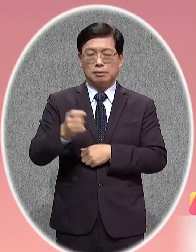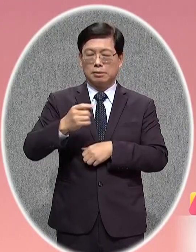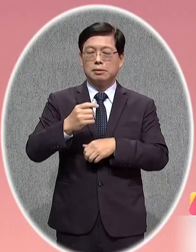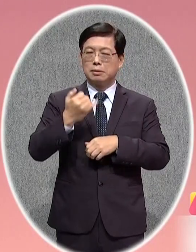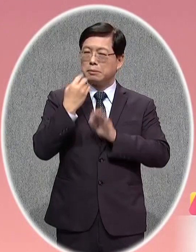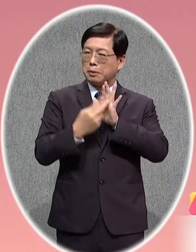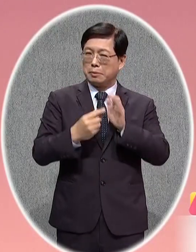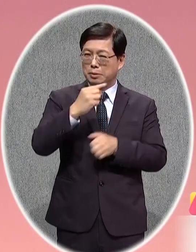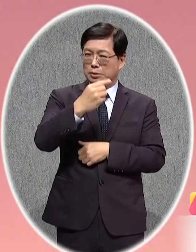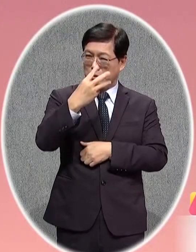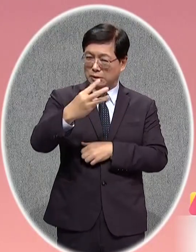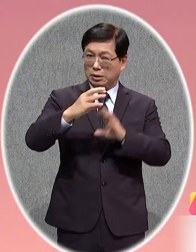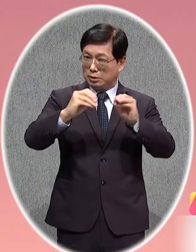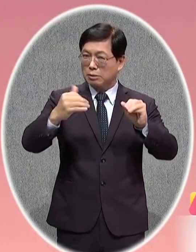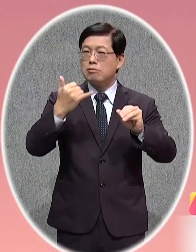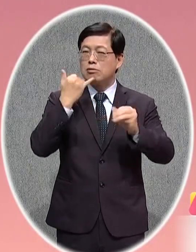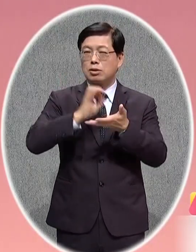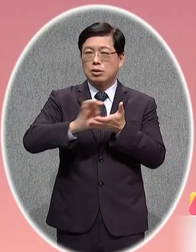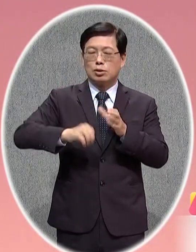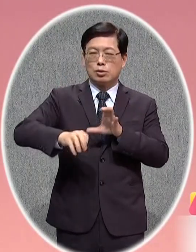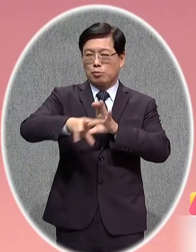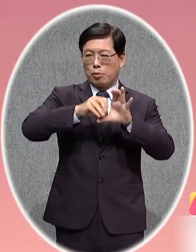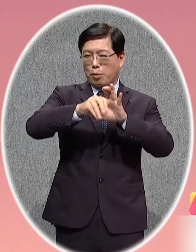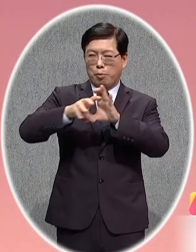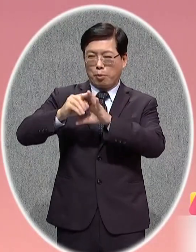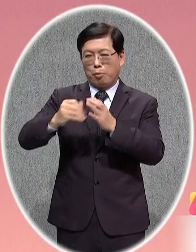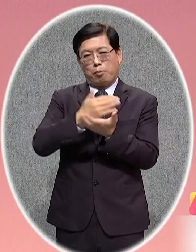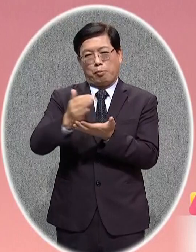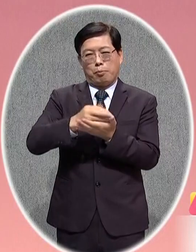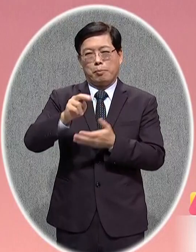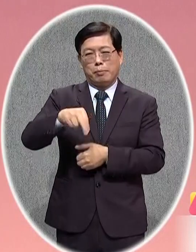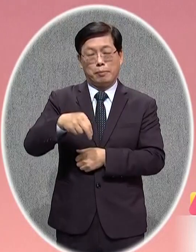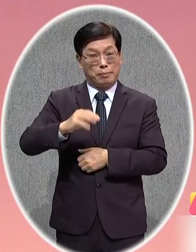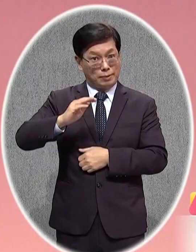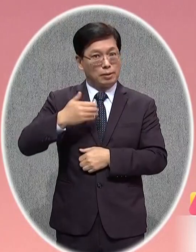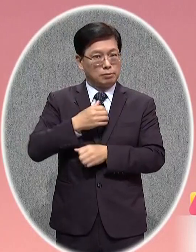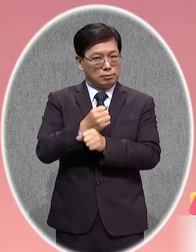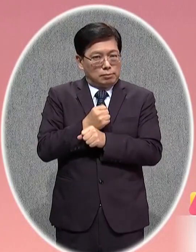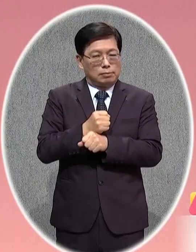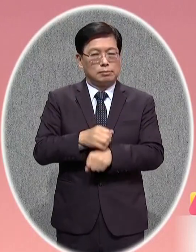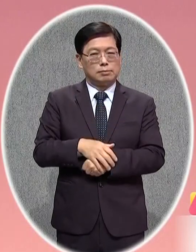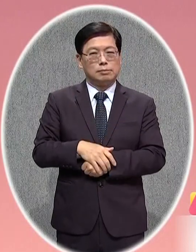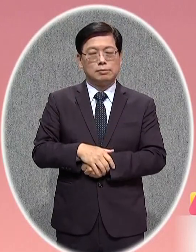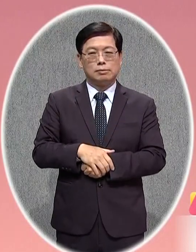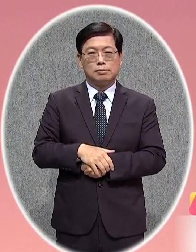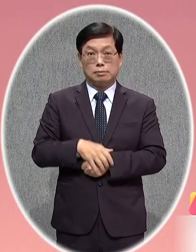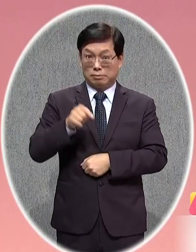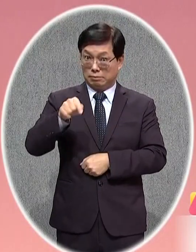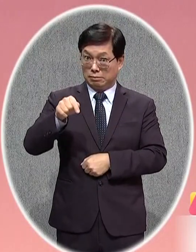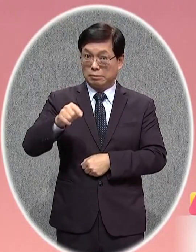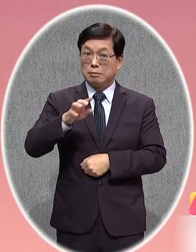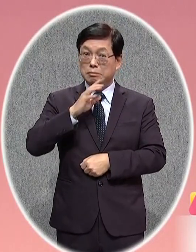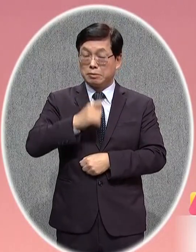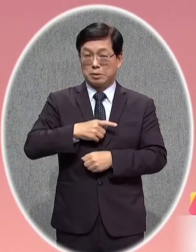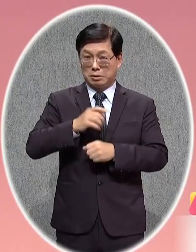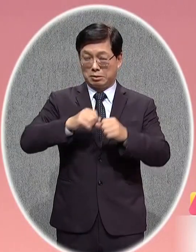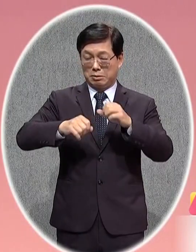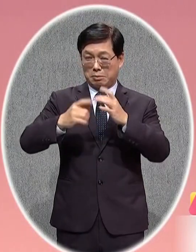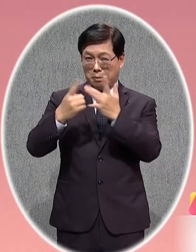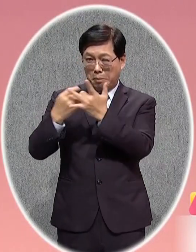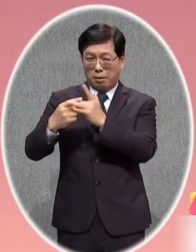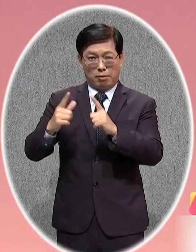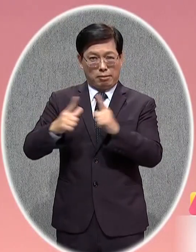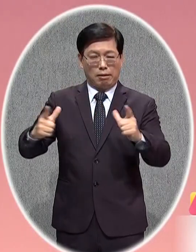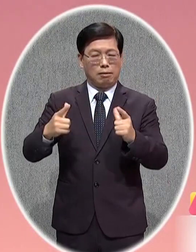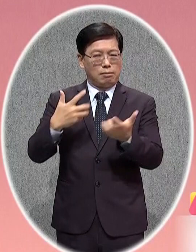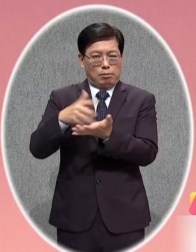个 G3 区的淤沙我们可以用清淤的方式来进行，但是请注意到这个地方因为孔隙很大